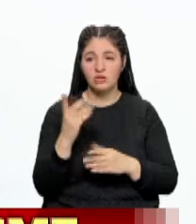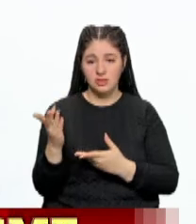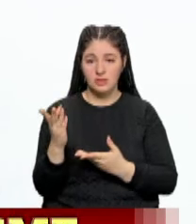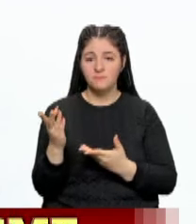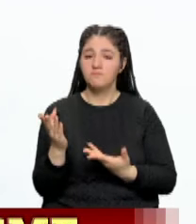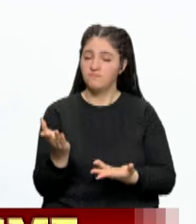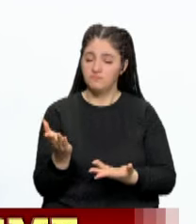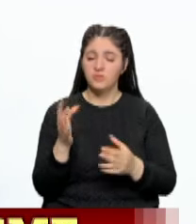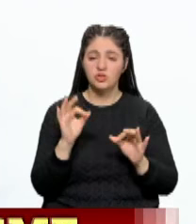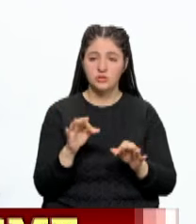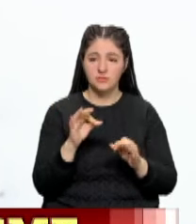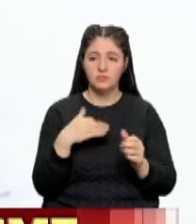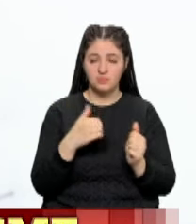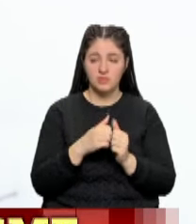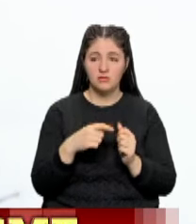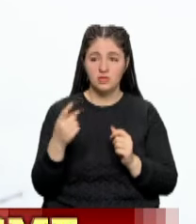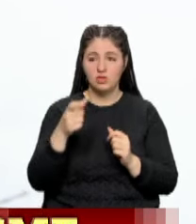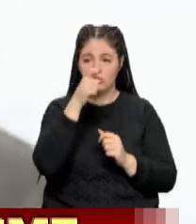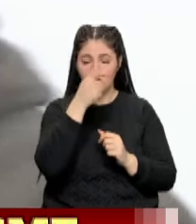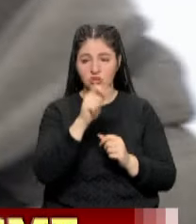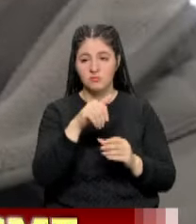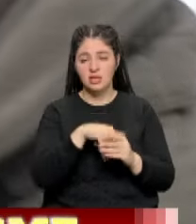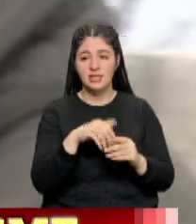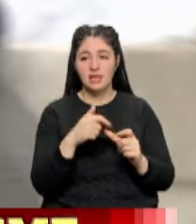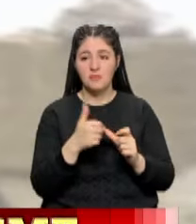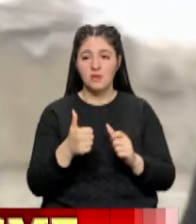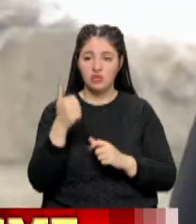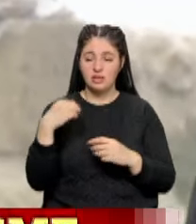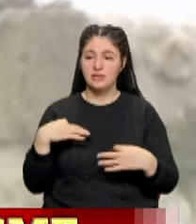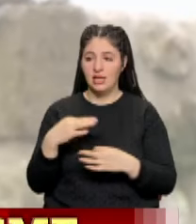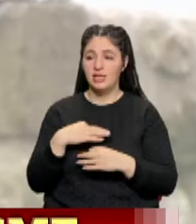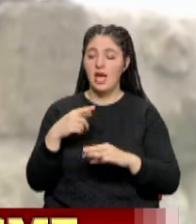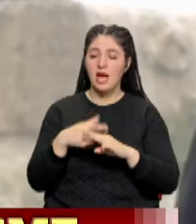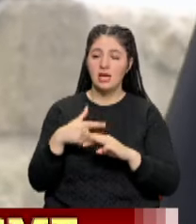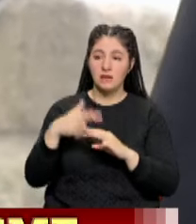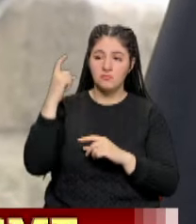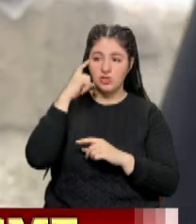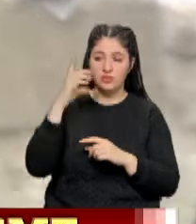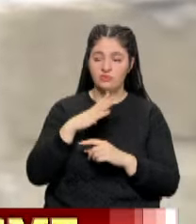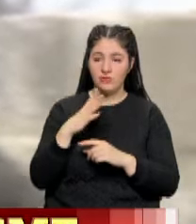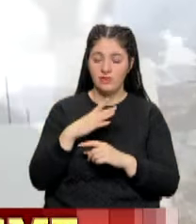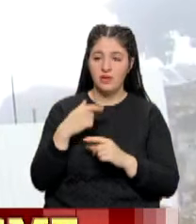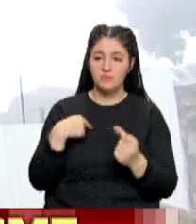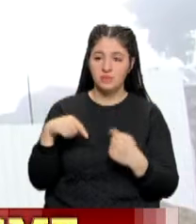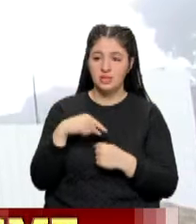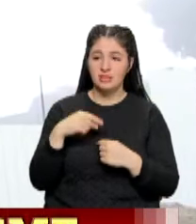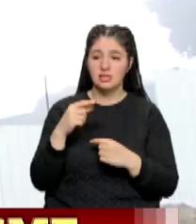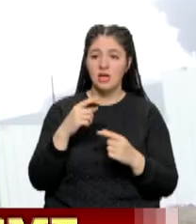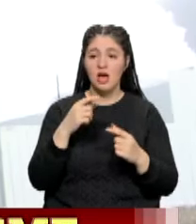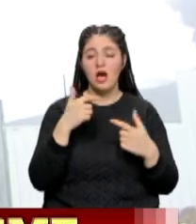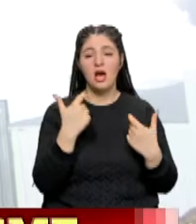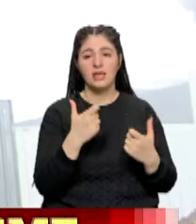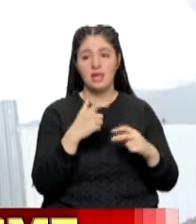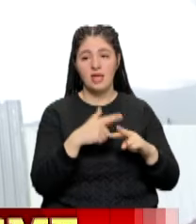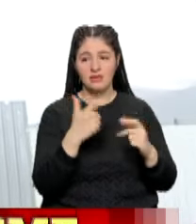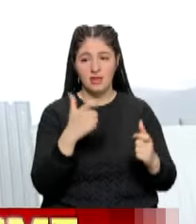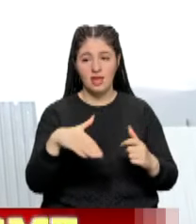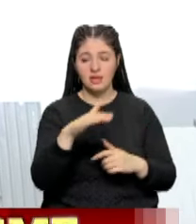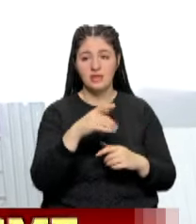söyledikleri. Şimdi yanımızda Türkiye İç Partisi Genel Başkanı Sayın Erkan Baş var ve biz Hatay, Antakya'da